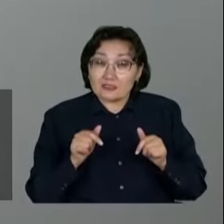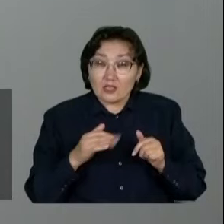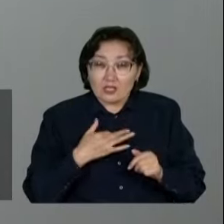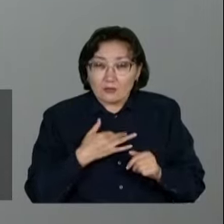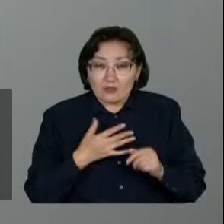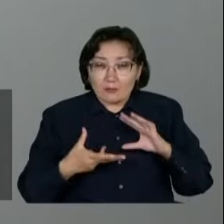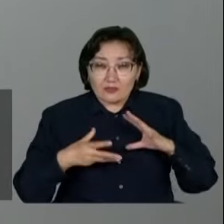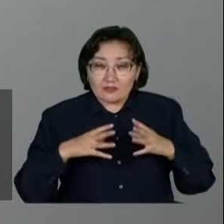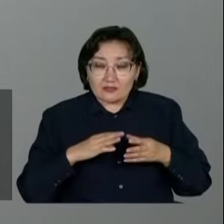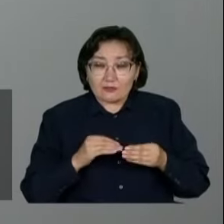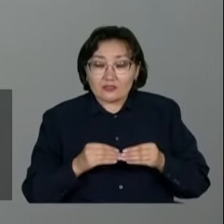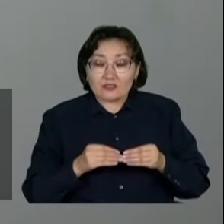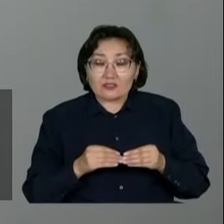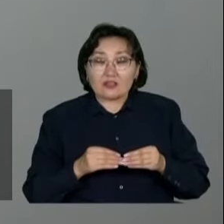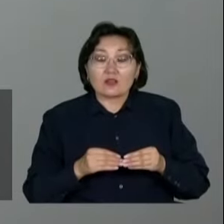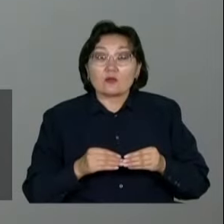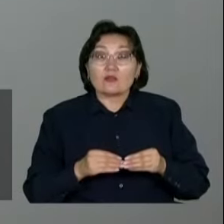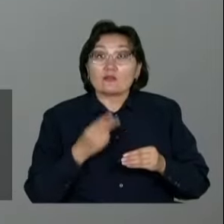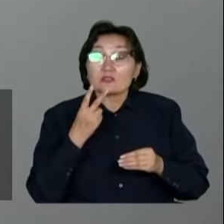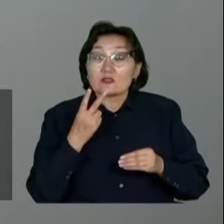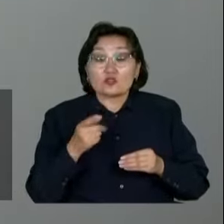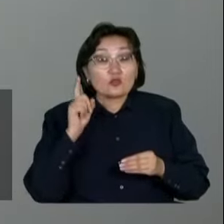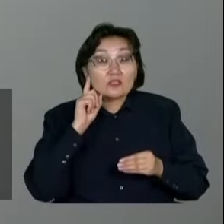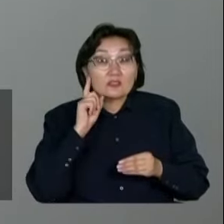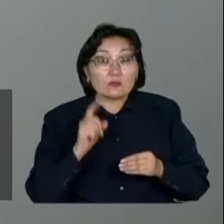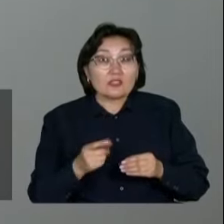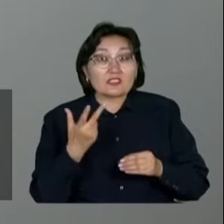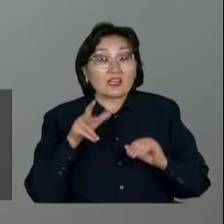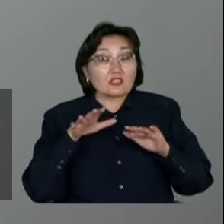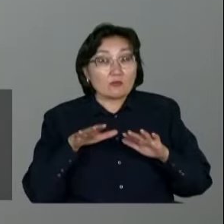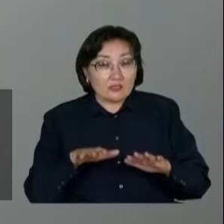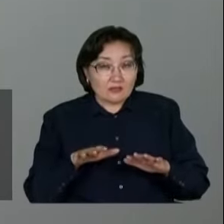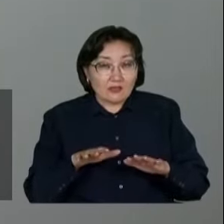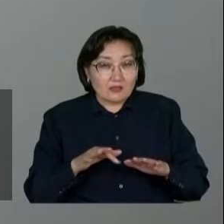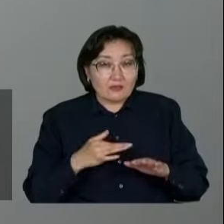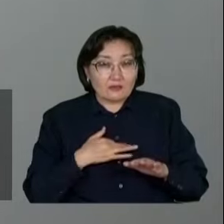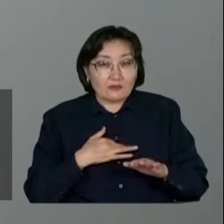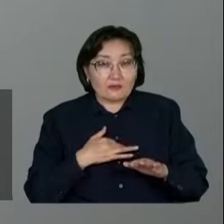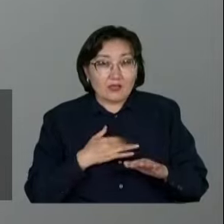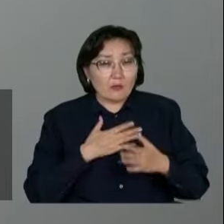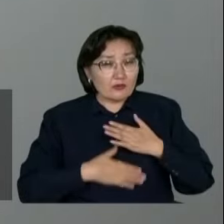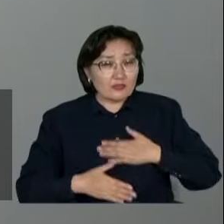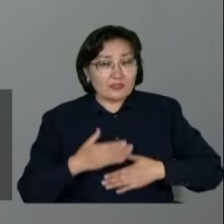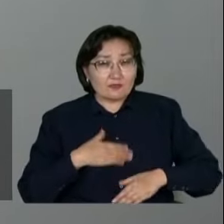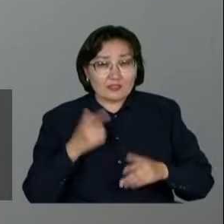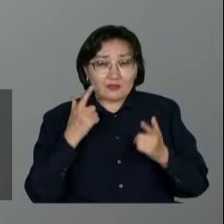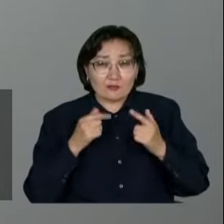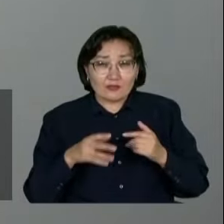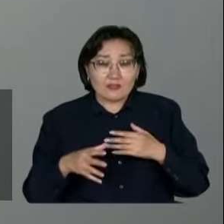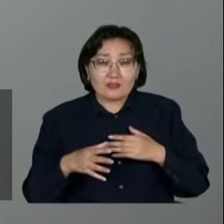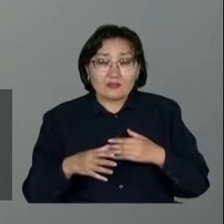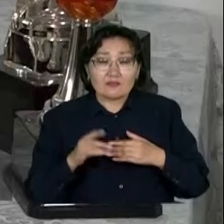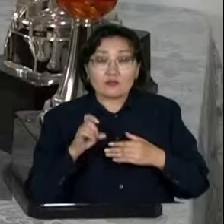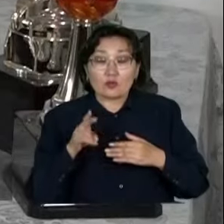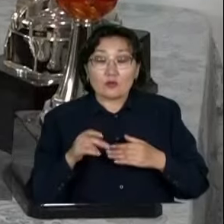я по результатам, по окончанию результатов, я услышала, что третье место. Я обрадовалась, конечно, заплакали мы с внуком,